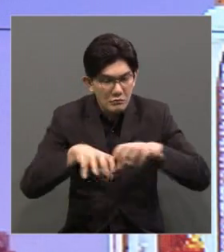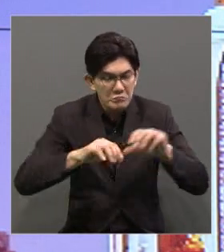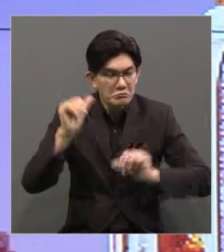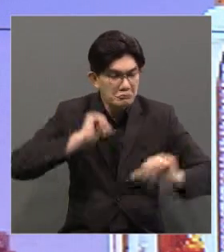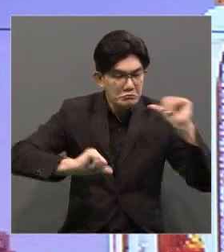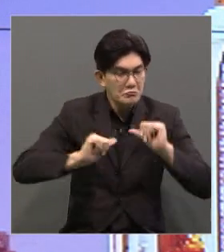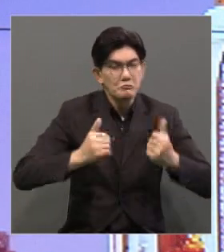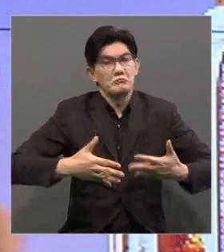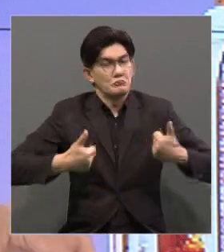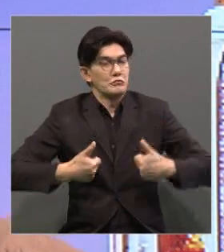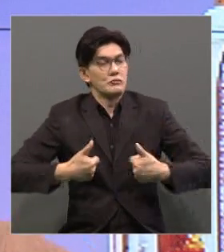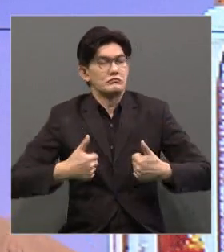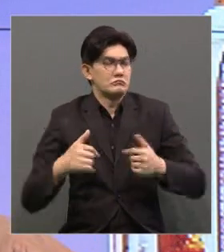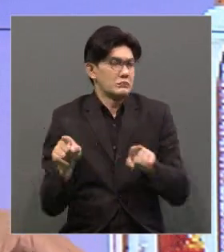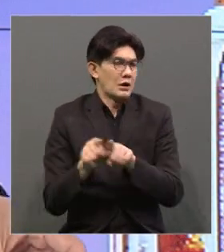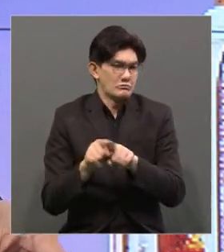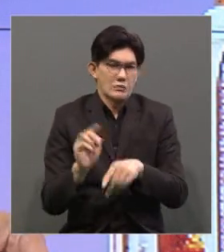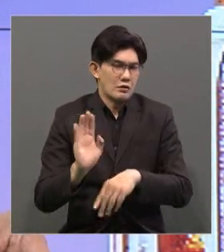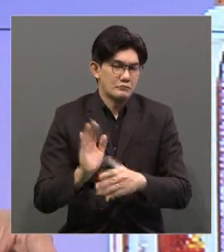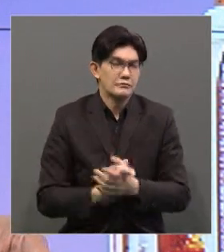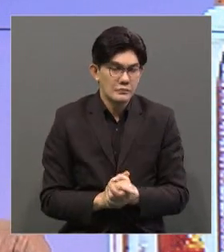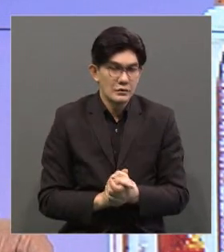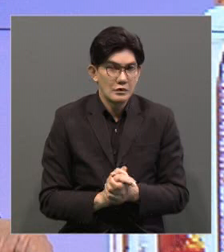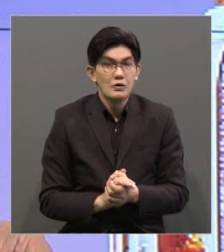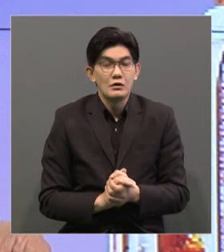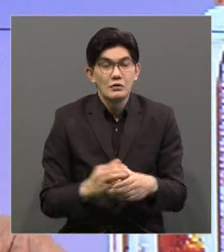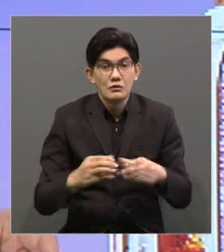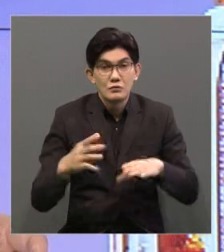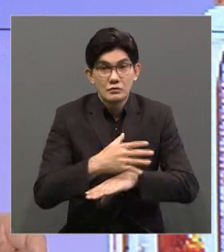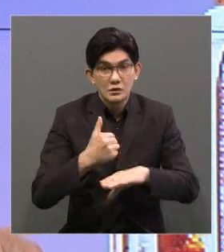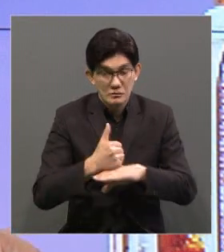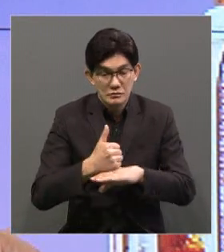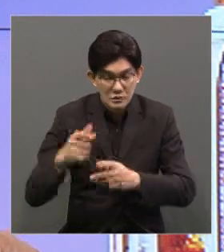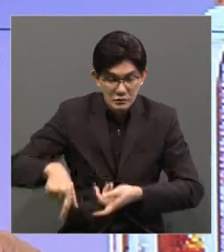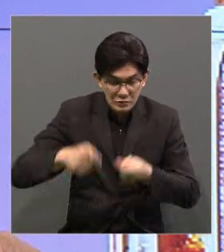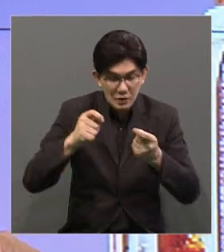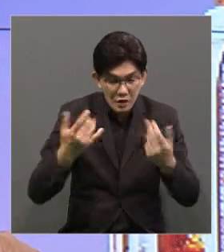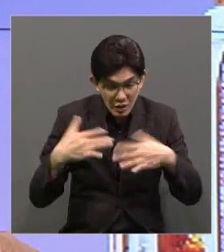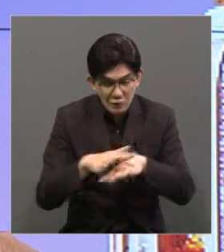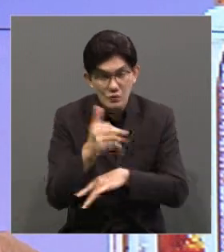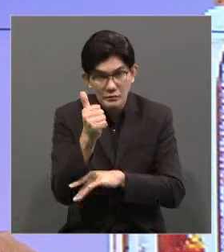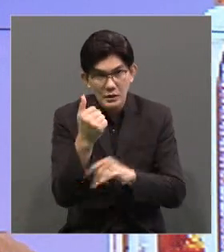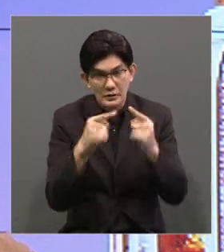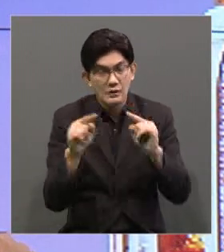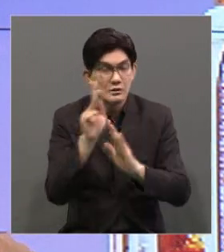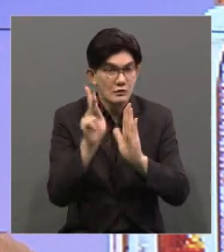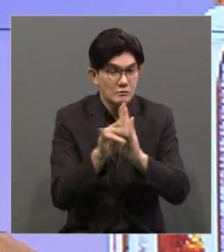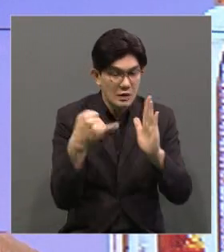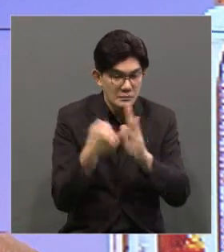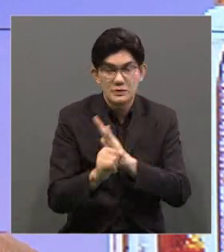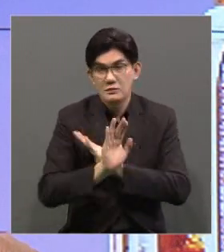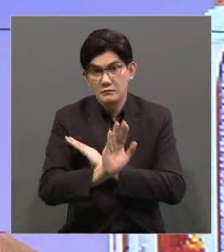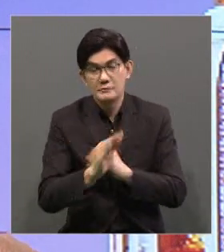พและรื่นเริงส่วนผู้สมัครส.ส.พรรคการเมืองนะครับมาร่วมกิจกรรมสงกรานต์ได้นะครับแต่ห้ามทำผิดกฎหมายเลือกตั้งเท่านั้นเอง